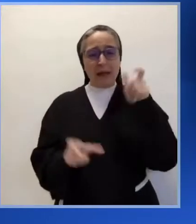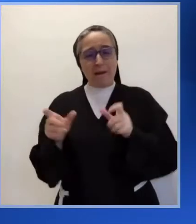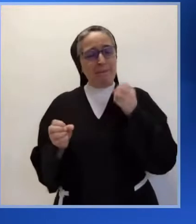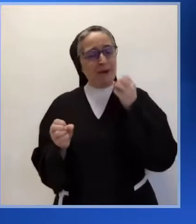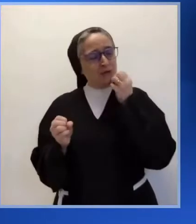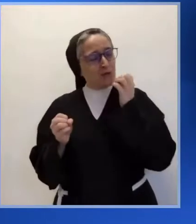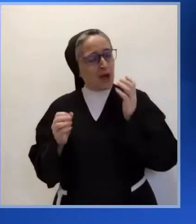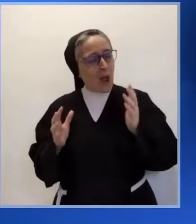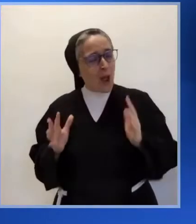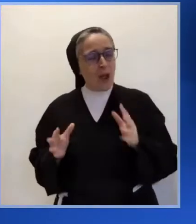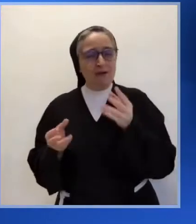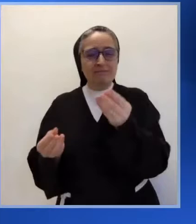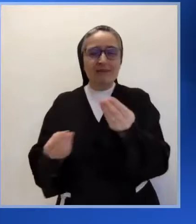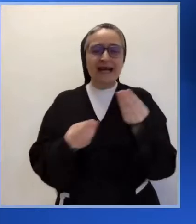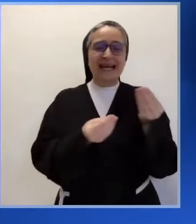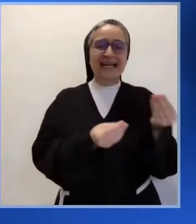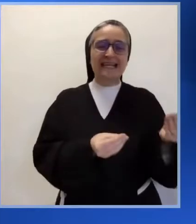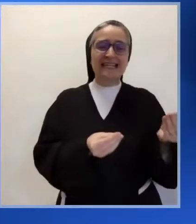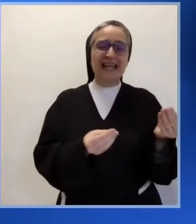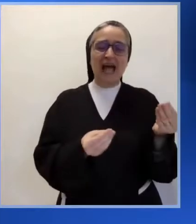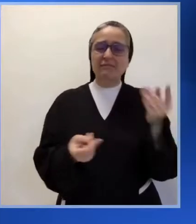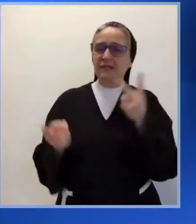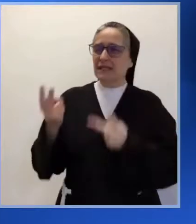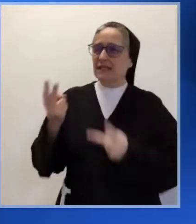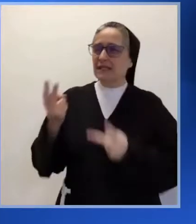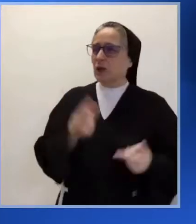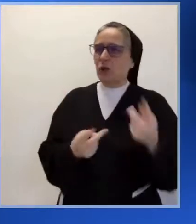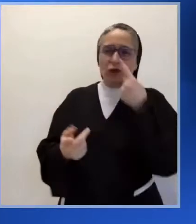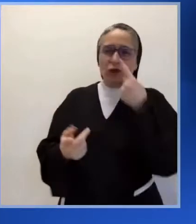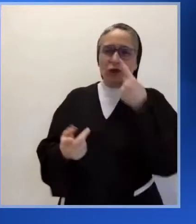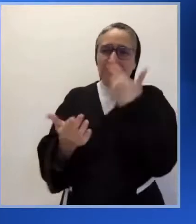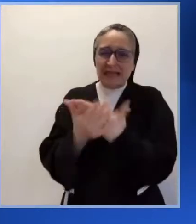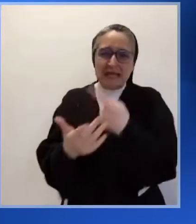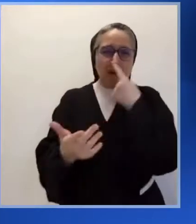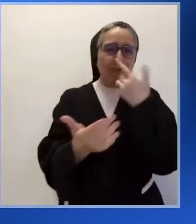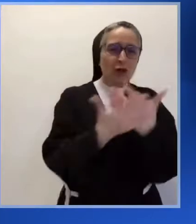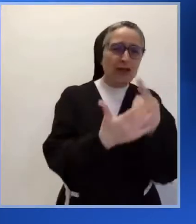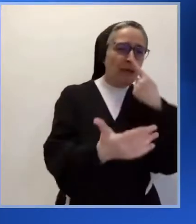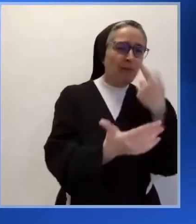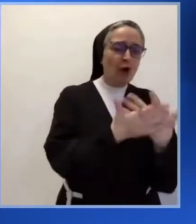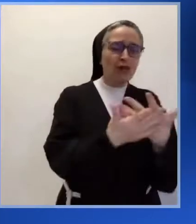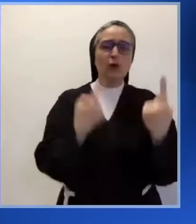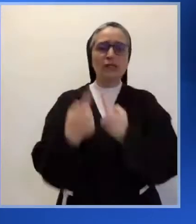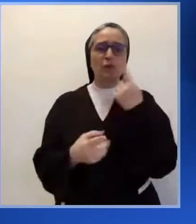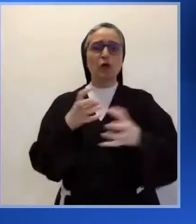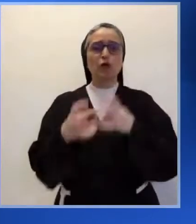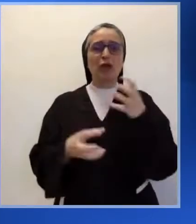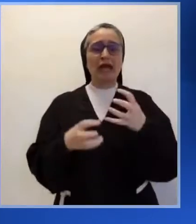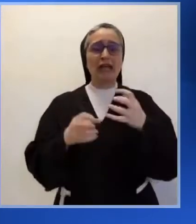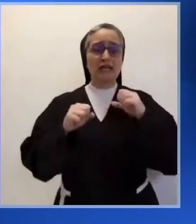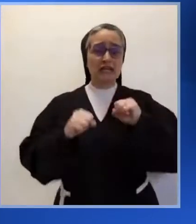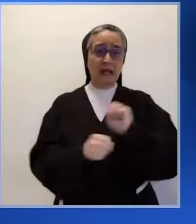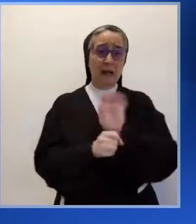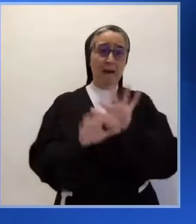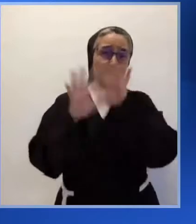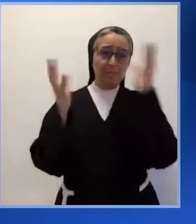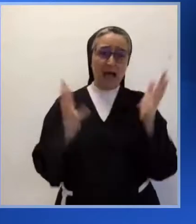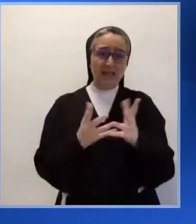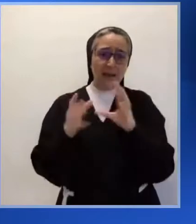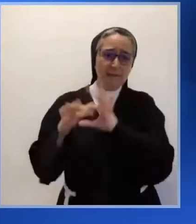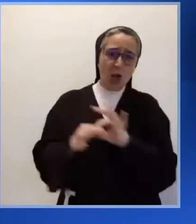volontà a trovare le soluzioni più idonee per superare la crisi sanitaria e le sue